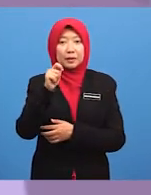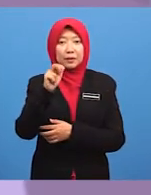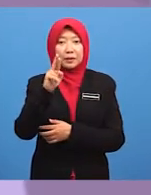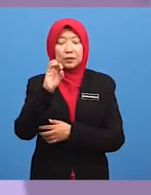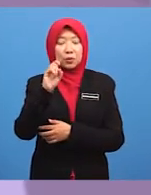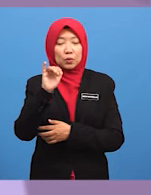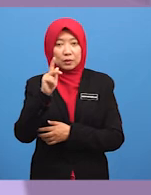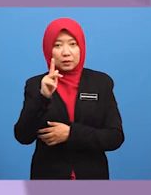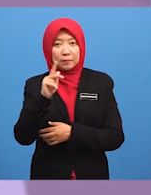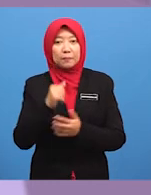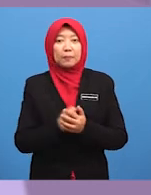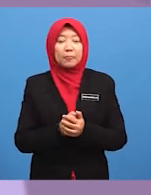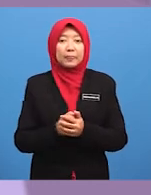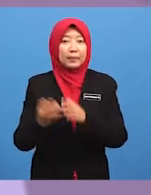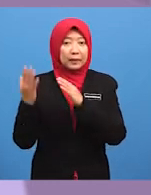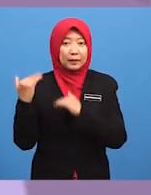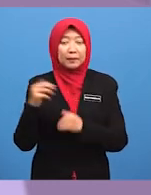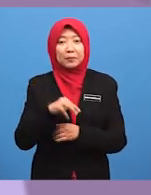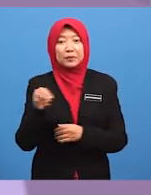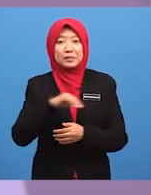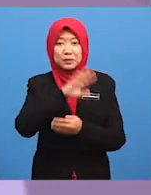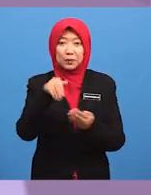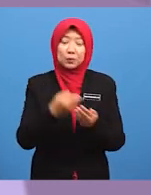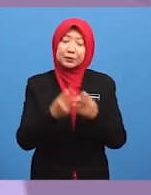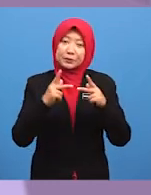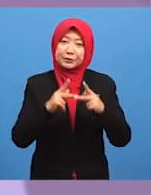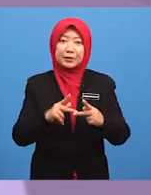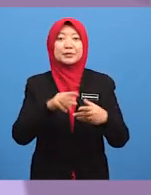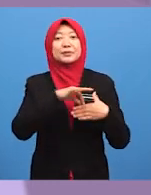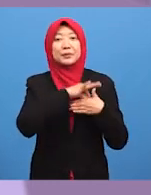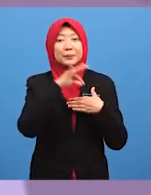Sekian, moga murid-murid semua terus kekal